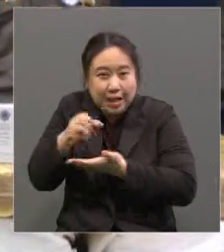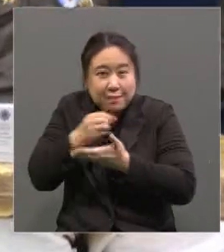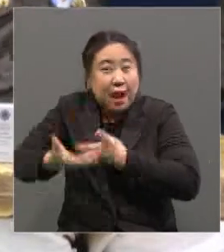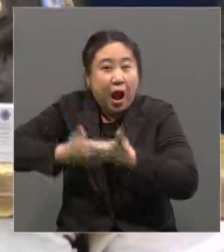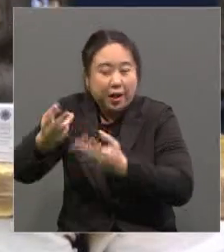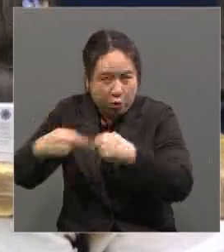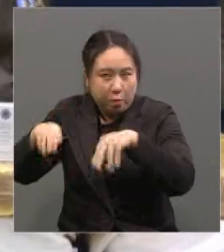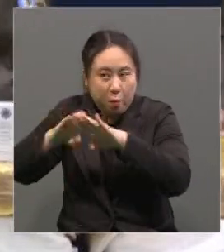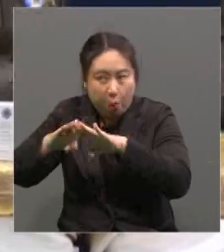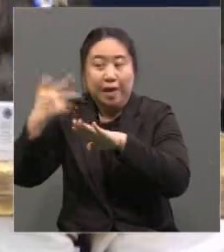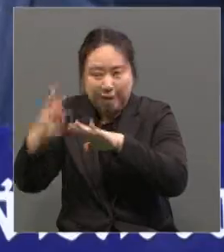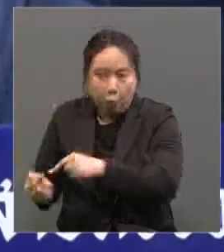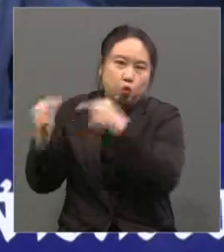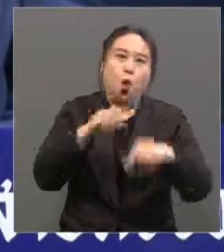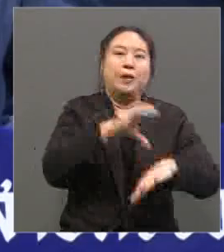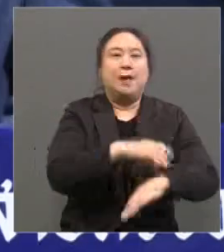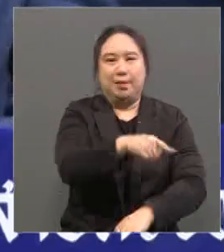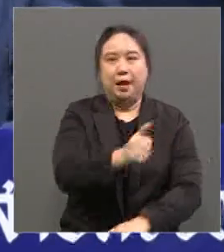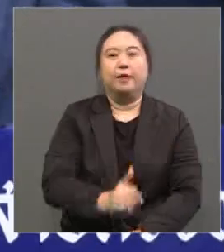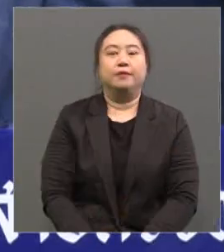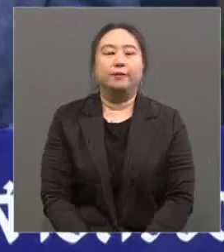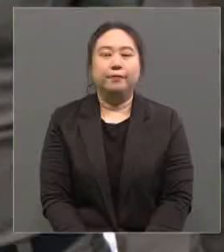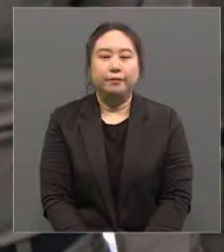ในจังหวัดนครปฐมค่ะ